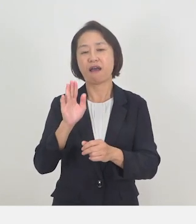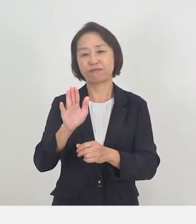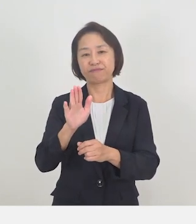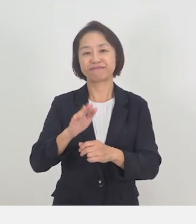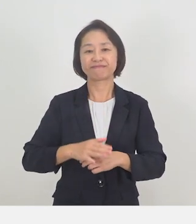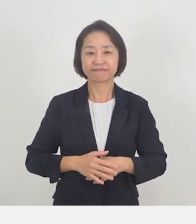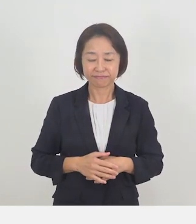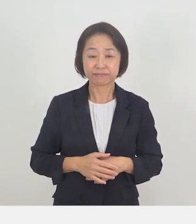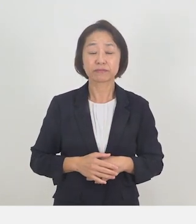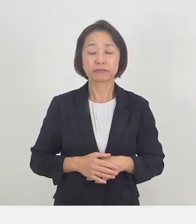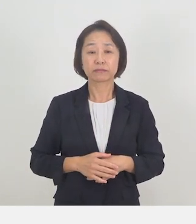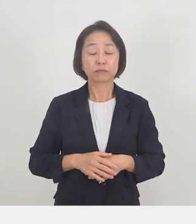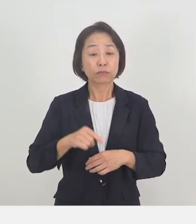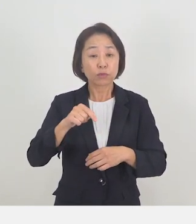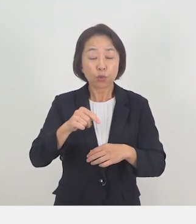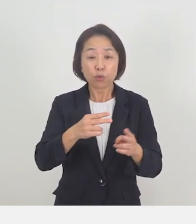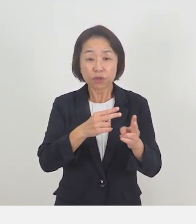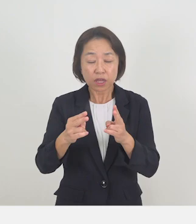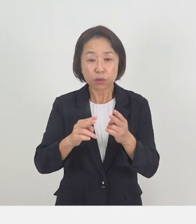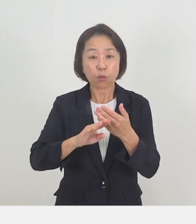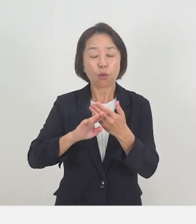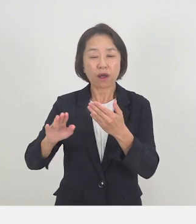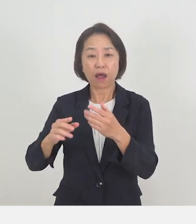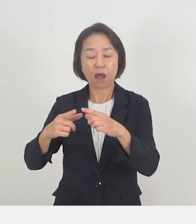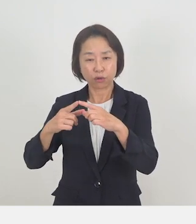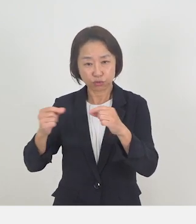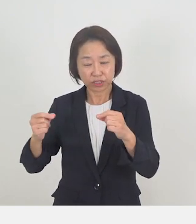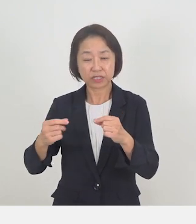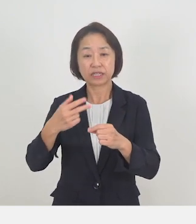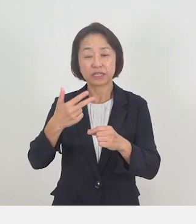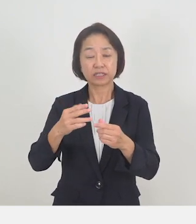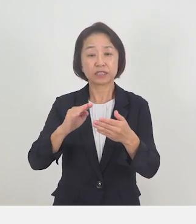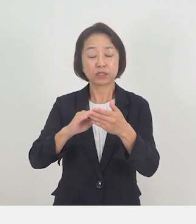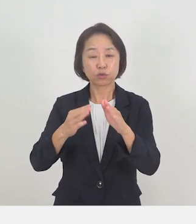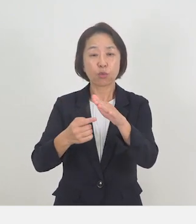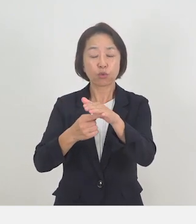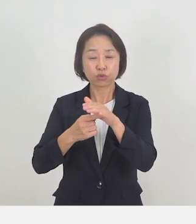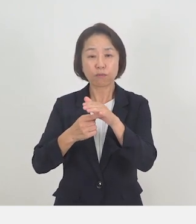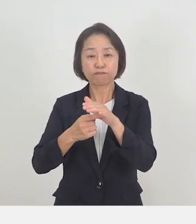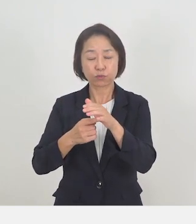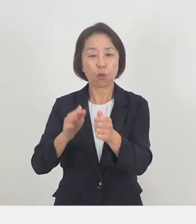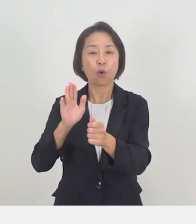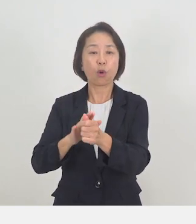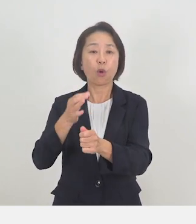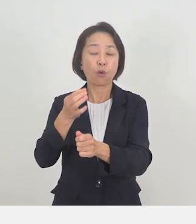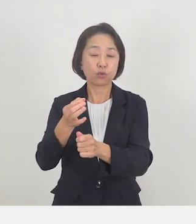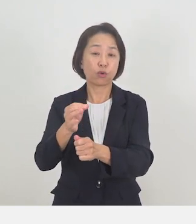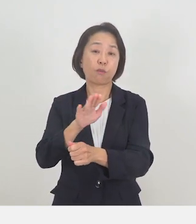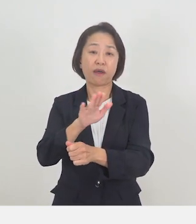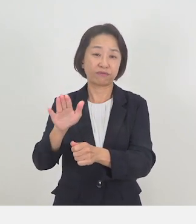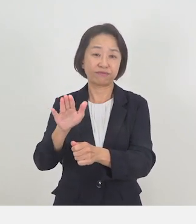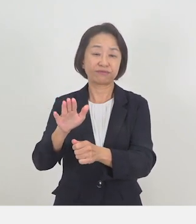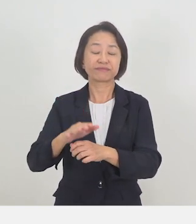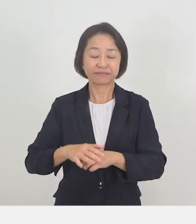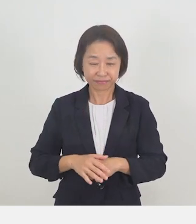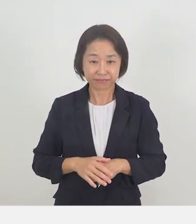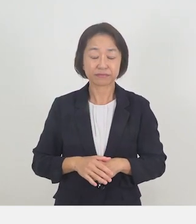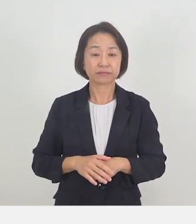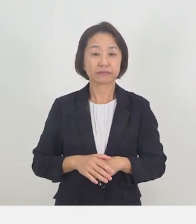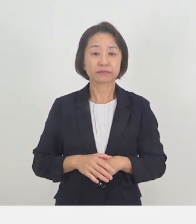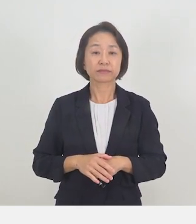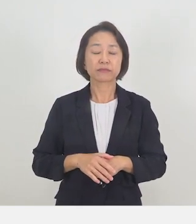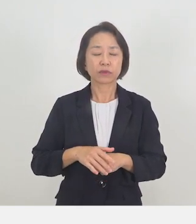ですこの他にも国駆町村補助制度もありますので不動産の流通時などを捉え